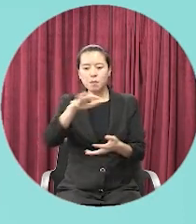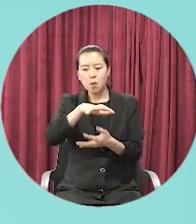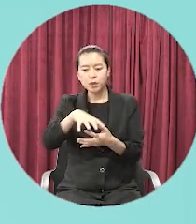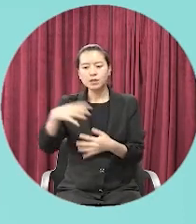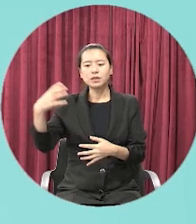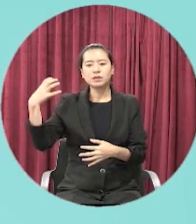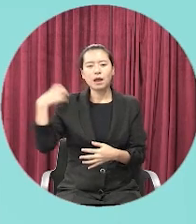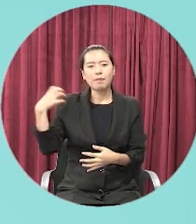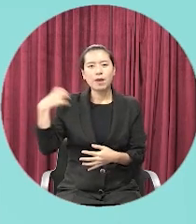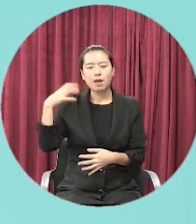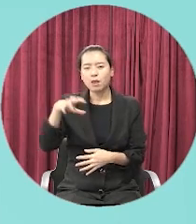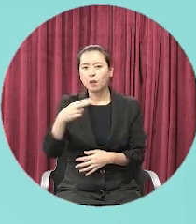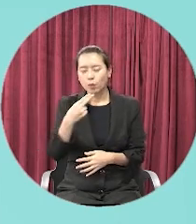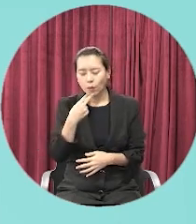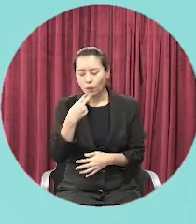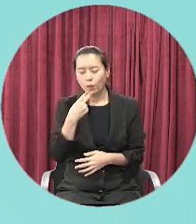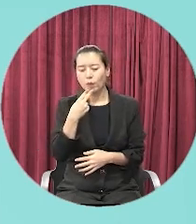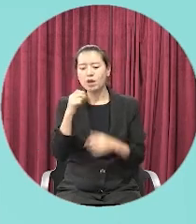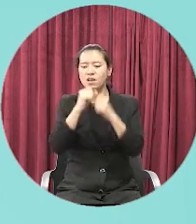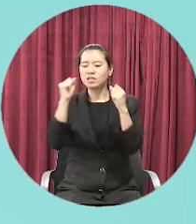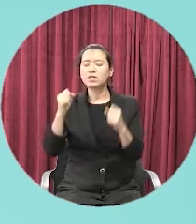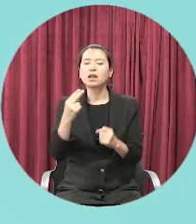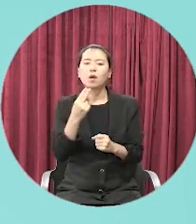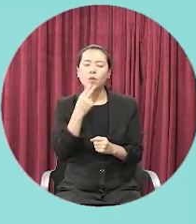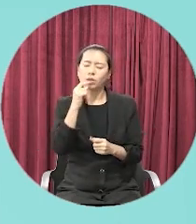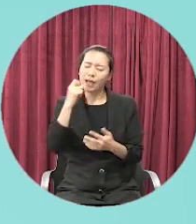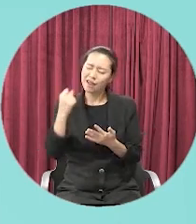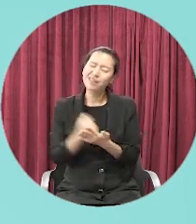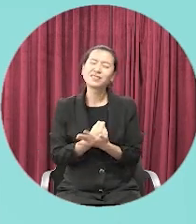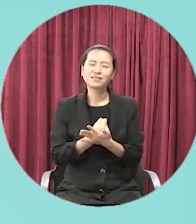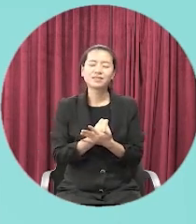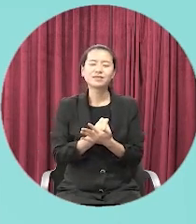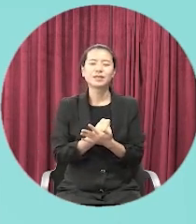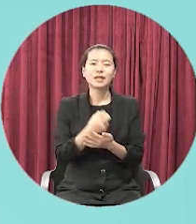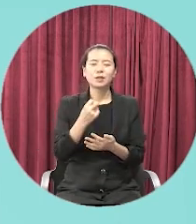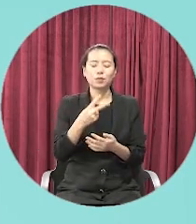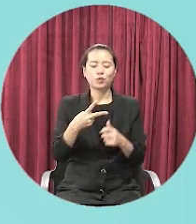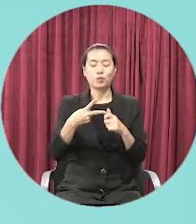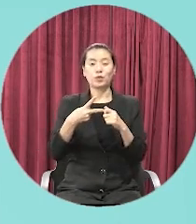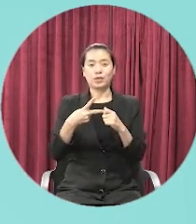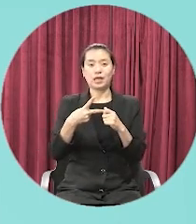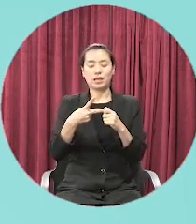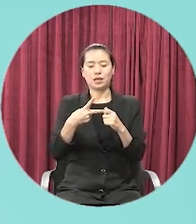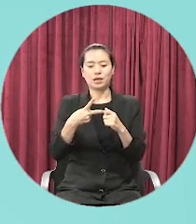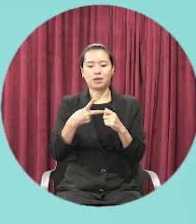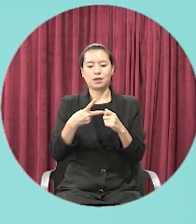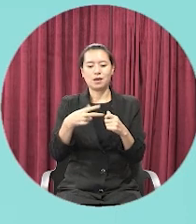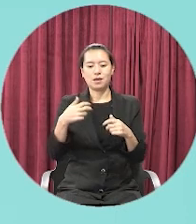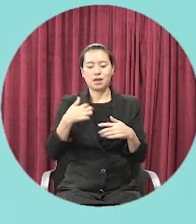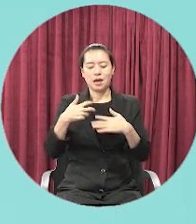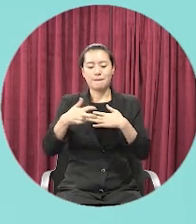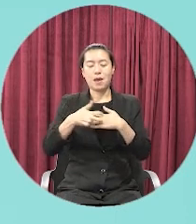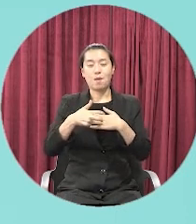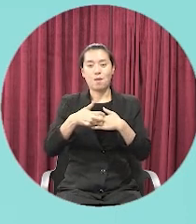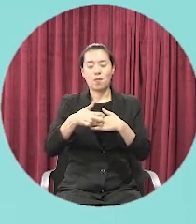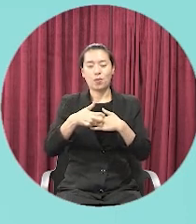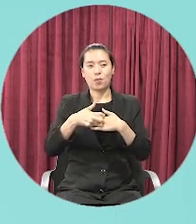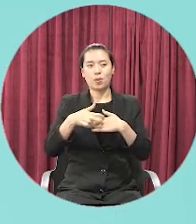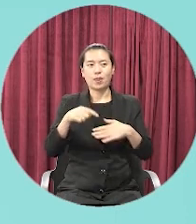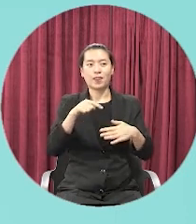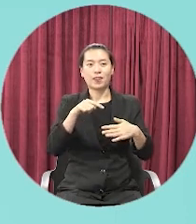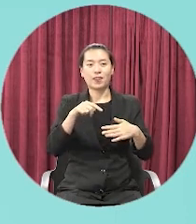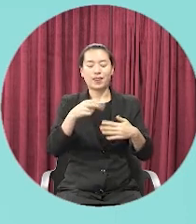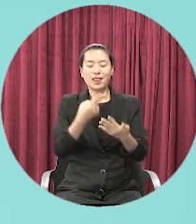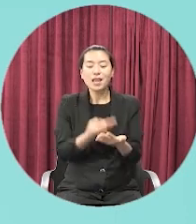보니까 그런 부분들에 대한 아쉬움이 있었고 두 번째는 이제 데이터를 제가 의료정보 에서 이거를 나 뭐 저